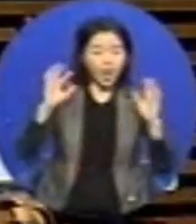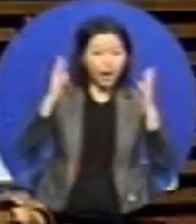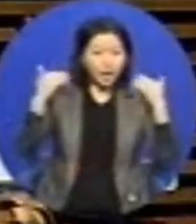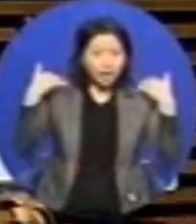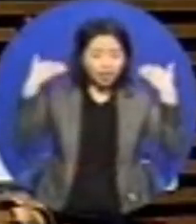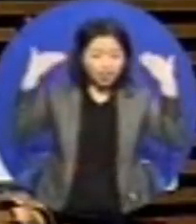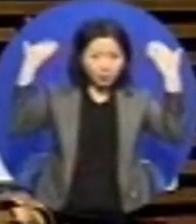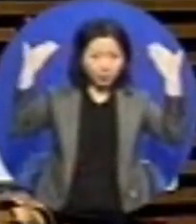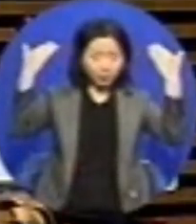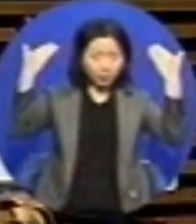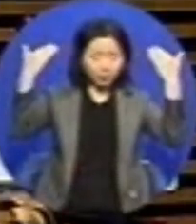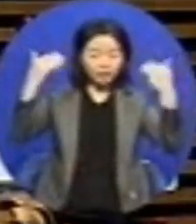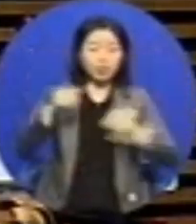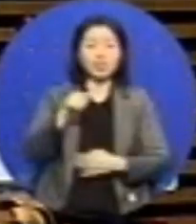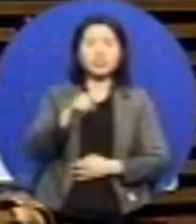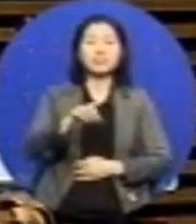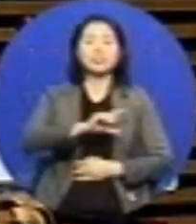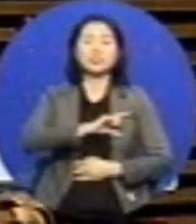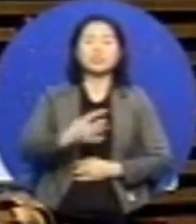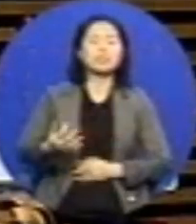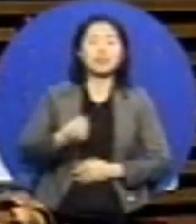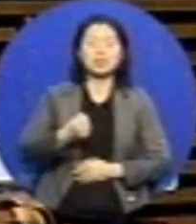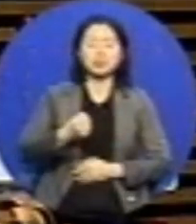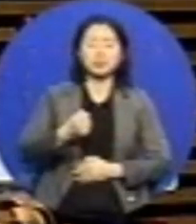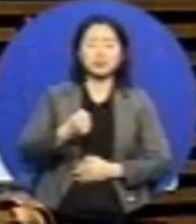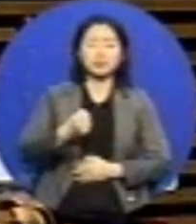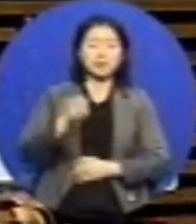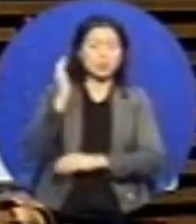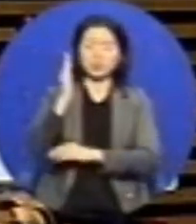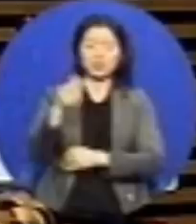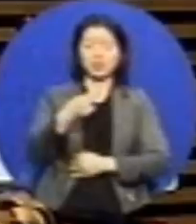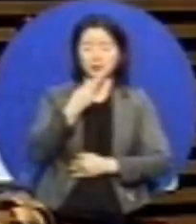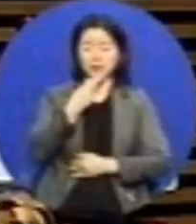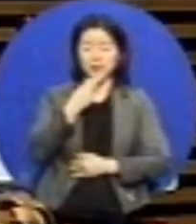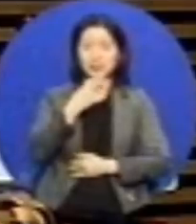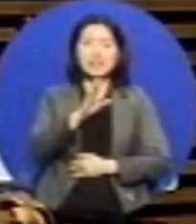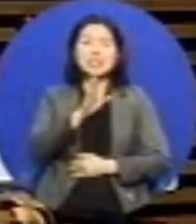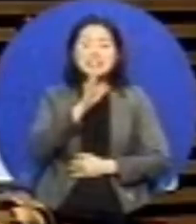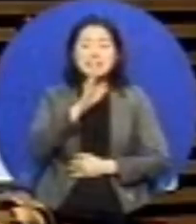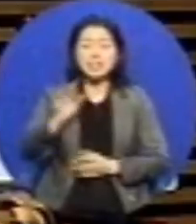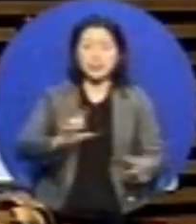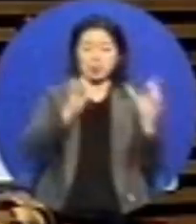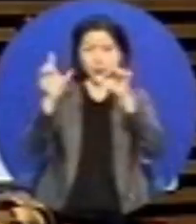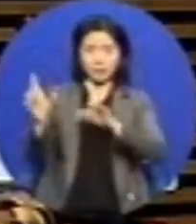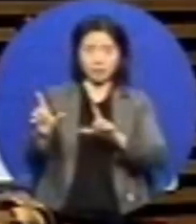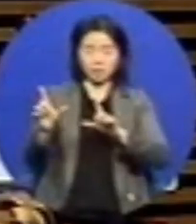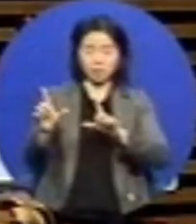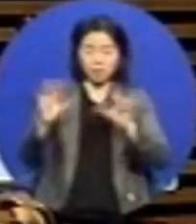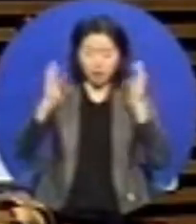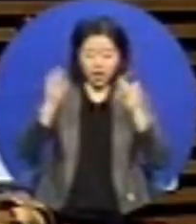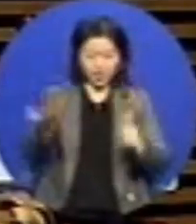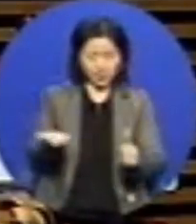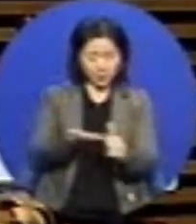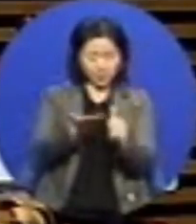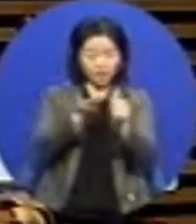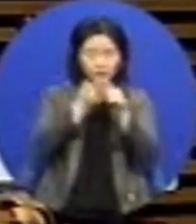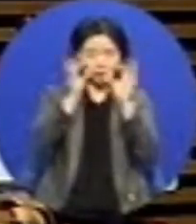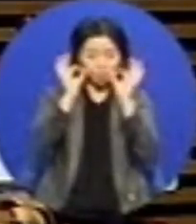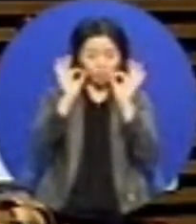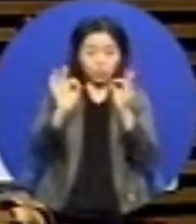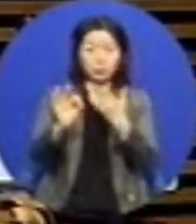주제를 설계를 안 하게 됐다고 그럽니다 실제로 살아보고 아이를 낳아서 길러 보고 나면